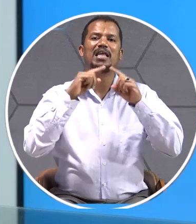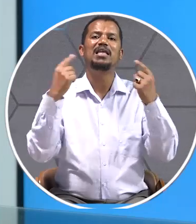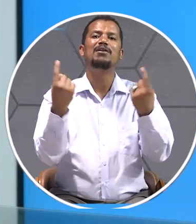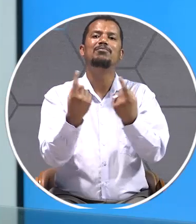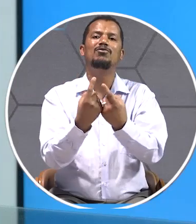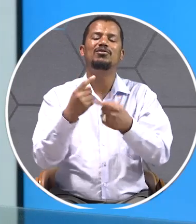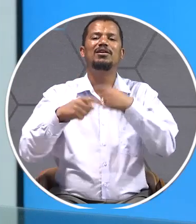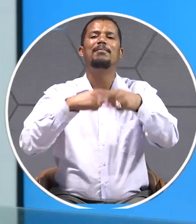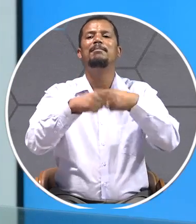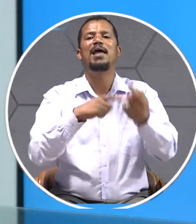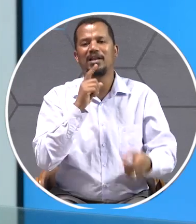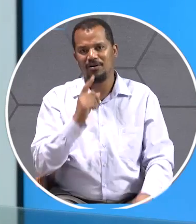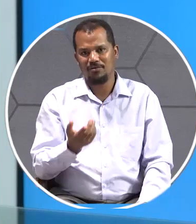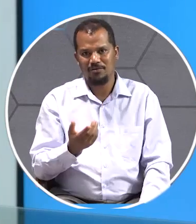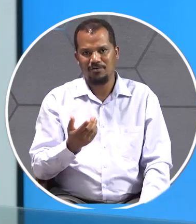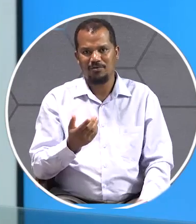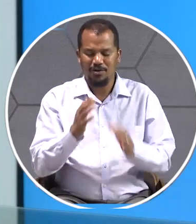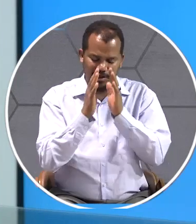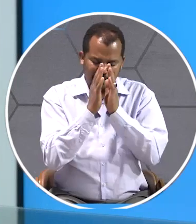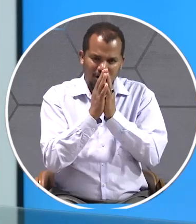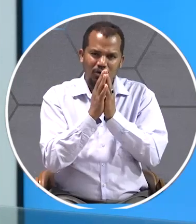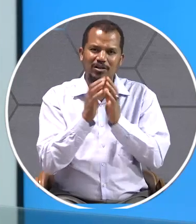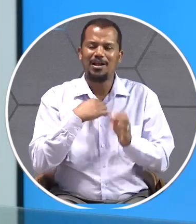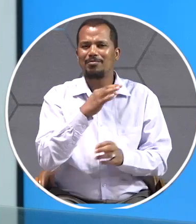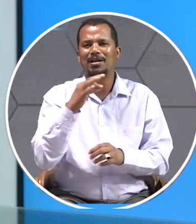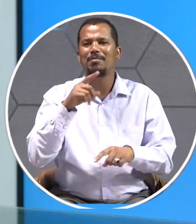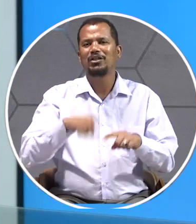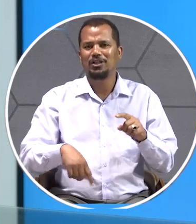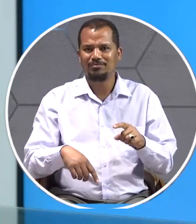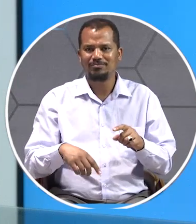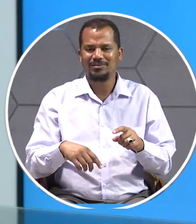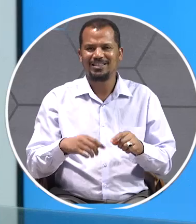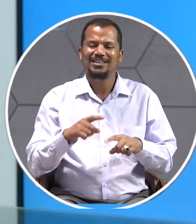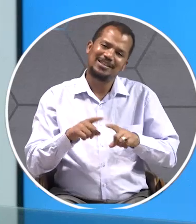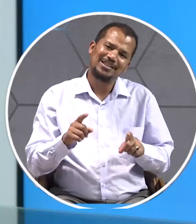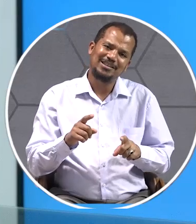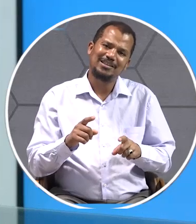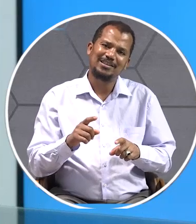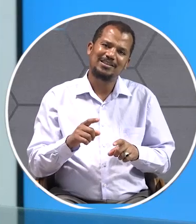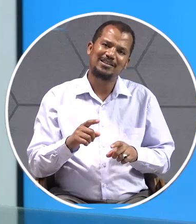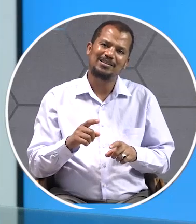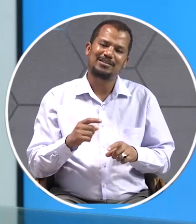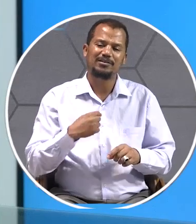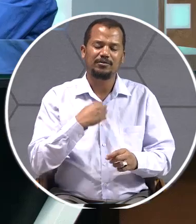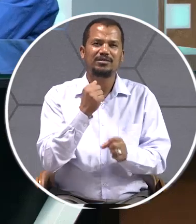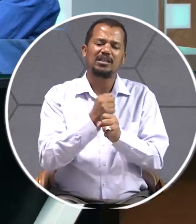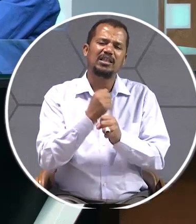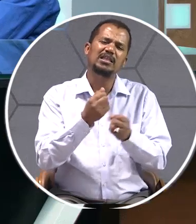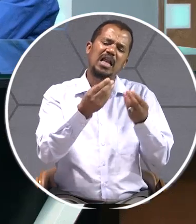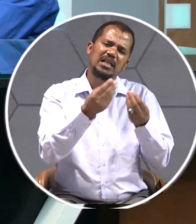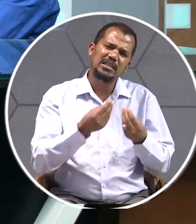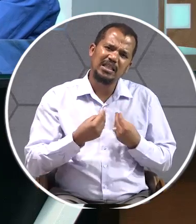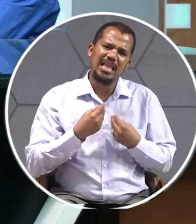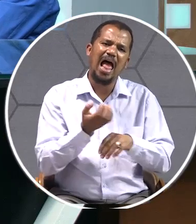እና ጸሎትን በደንብ አልችልበትም ግን በቃ ስራ ሰጠኝ ብያለ